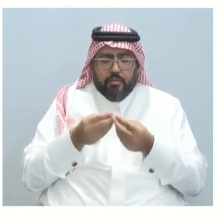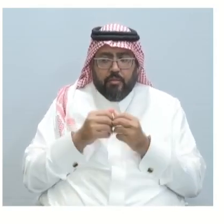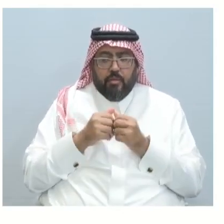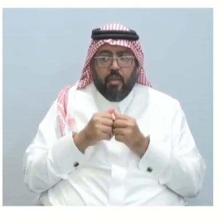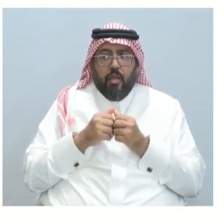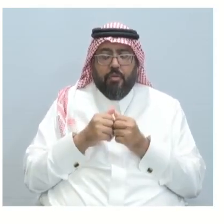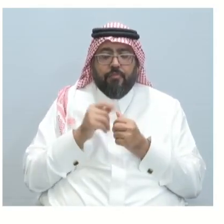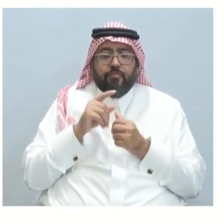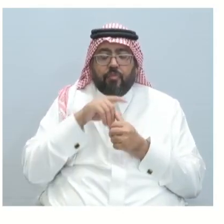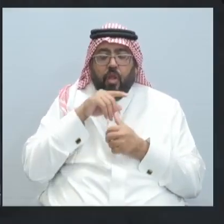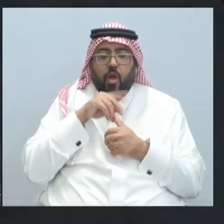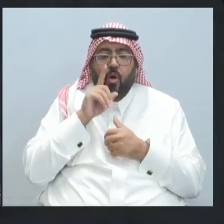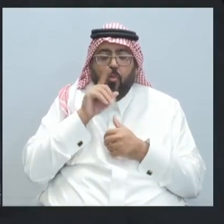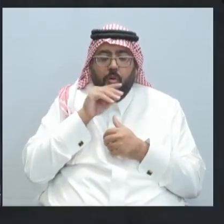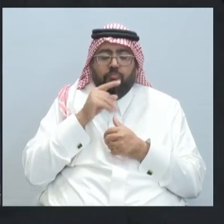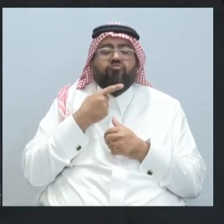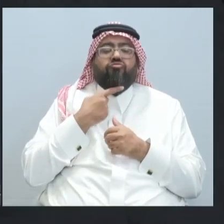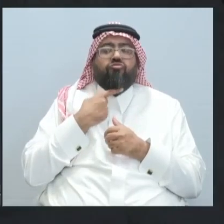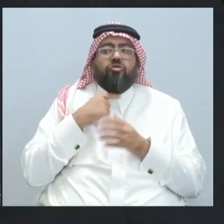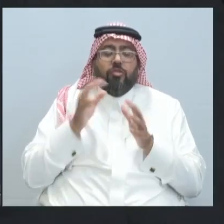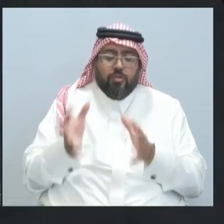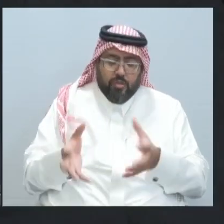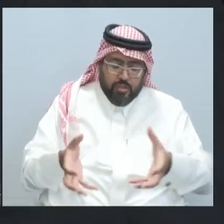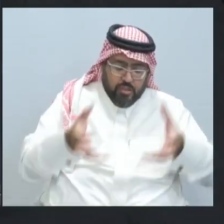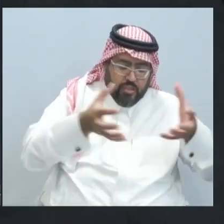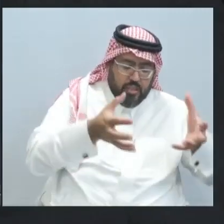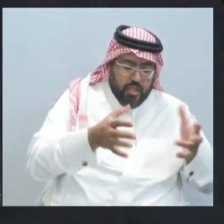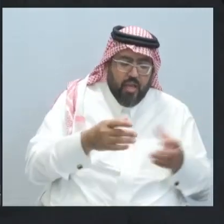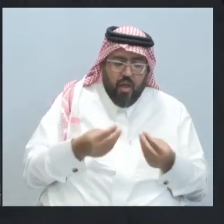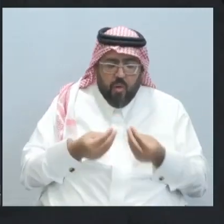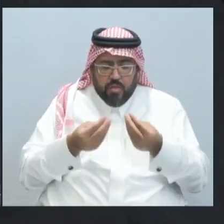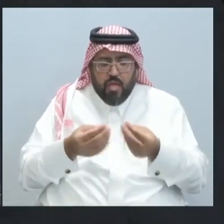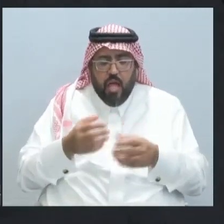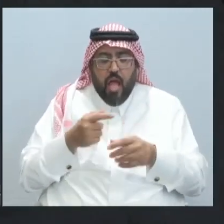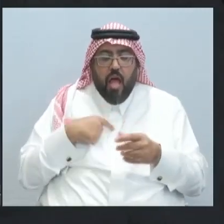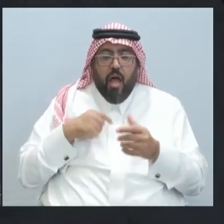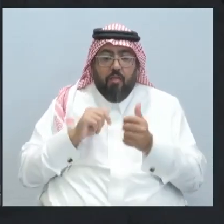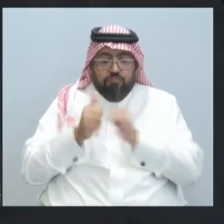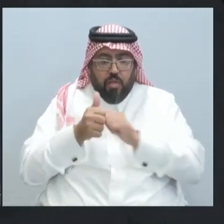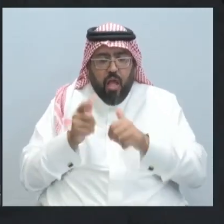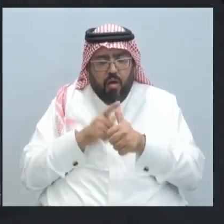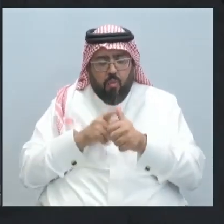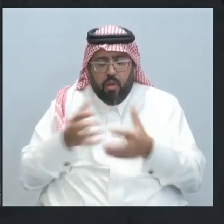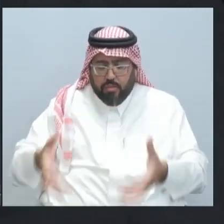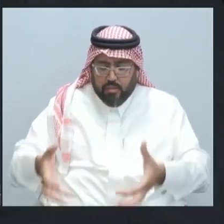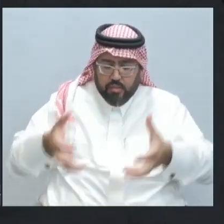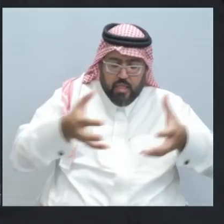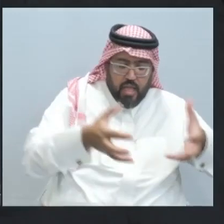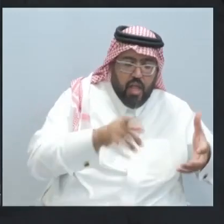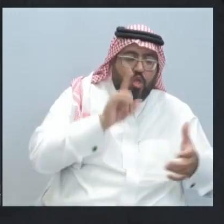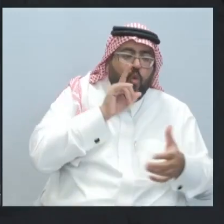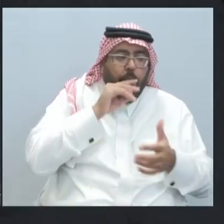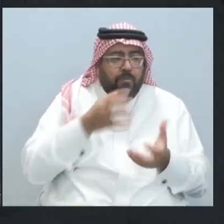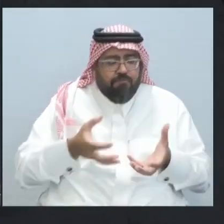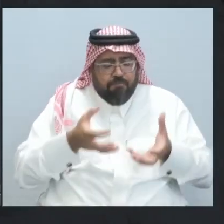كان ابوك او امك تريد ان تنقل شيء او تحمل شيء او تفعل شيء فانت تبادر لمساعدتهما